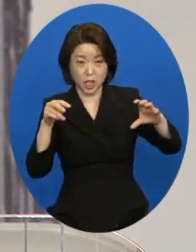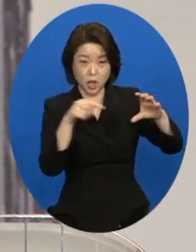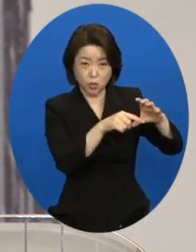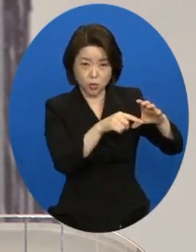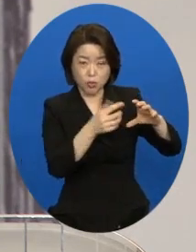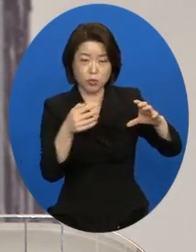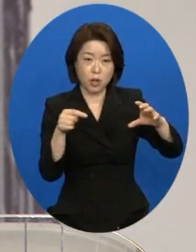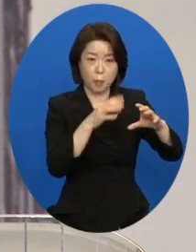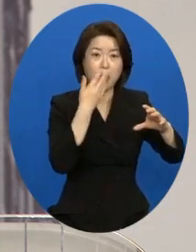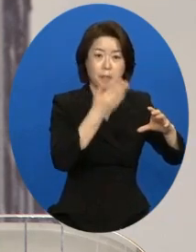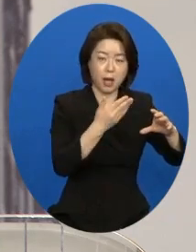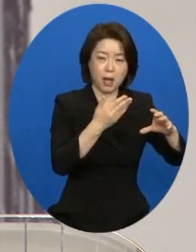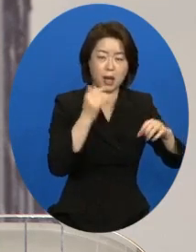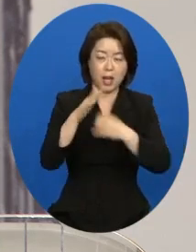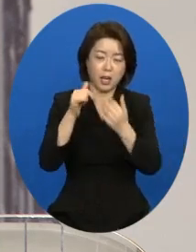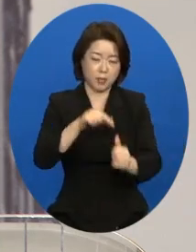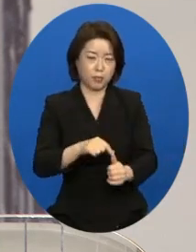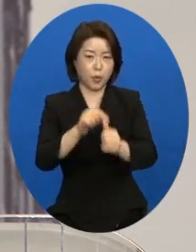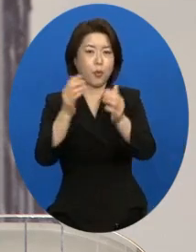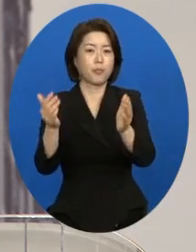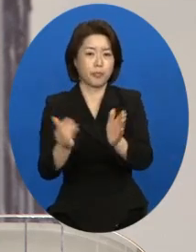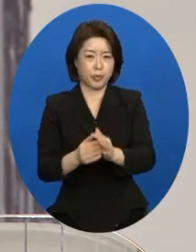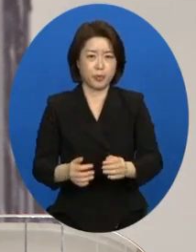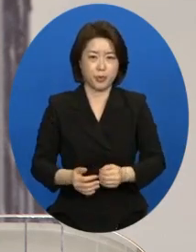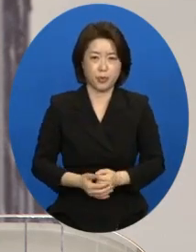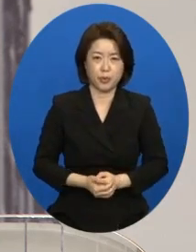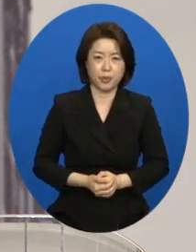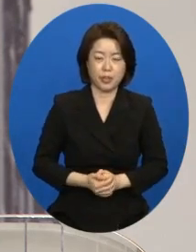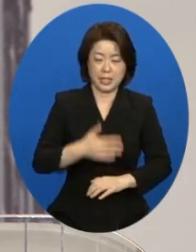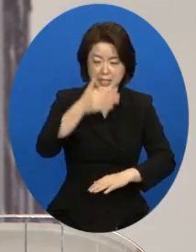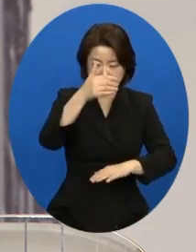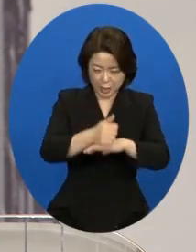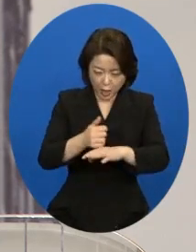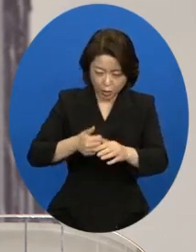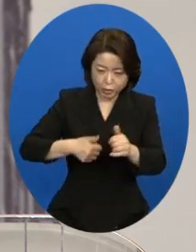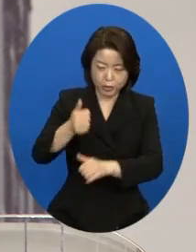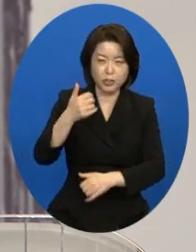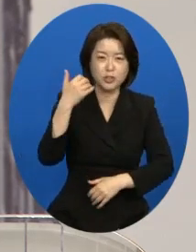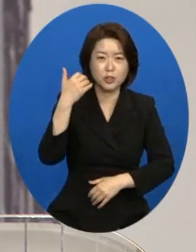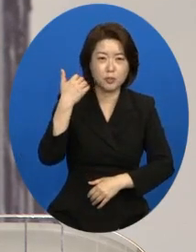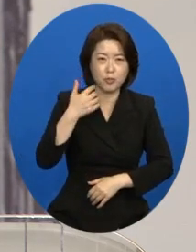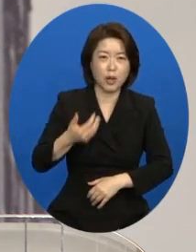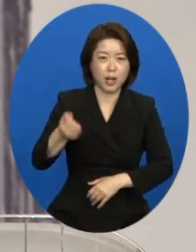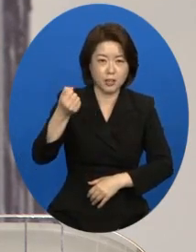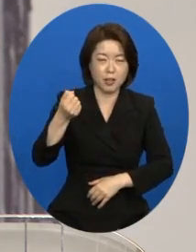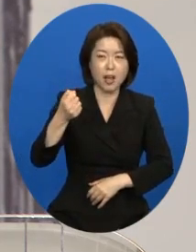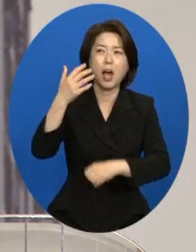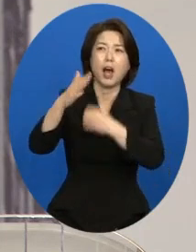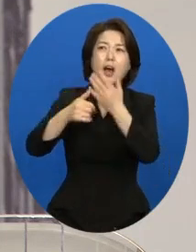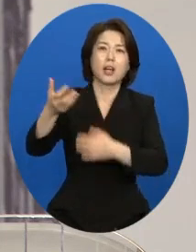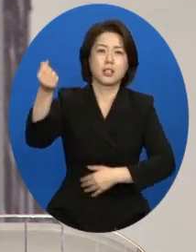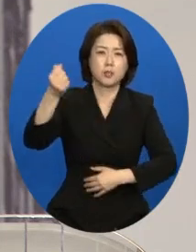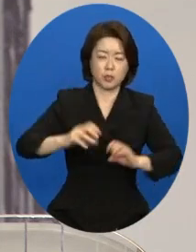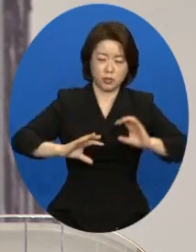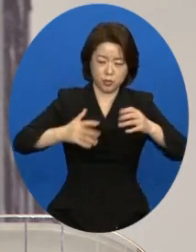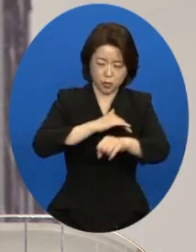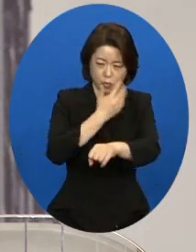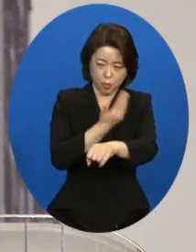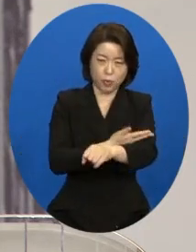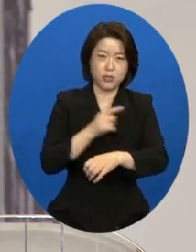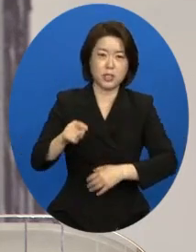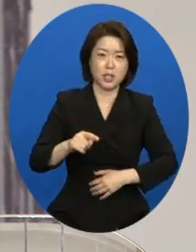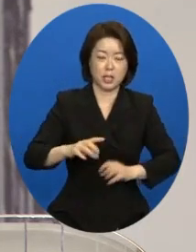하나님은 그를 건져 주신 것입니다. 최후 승리는 하나님께 있고 그 권세와 나라는 그의